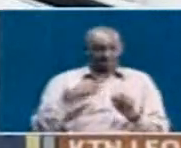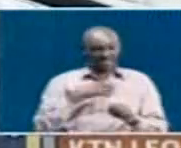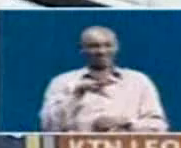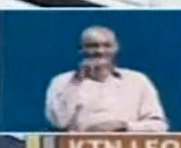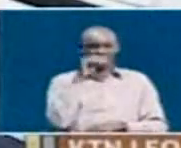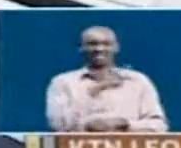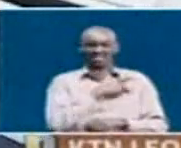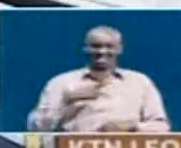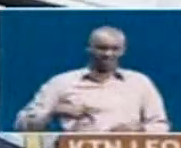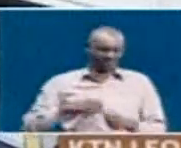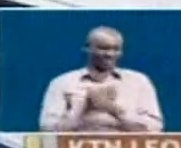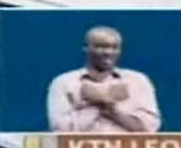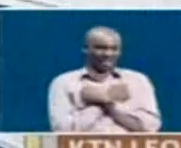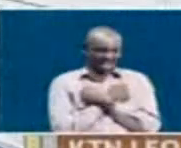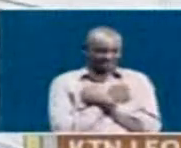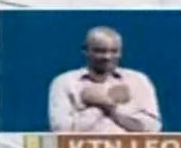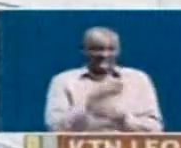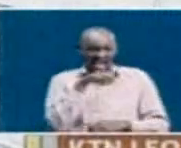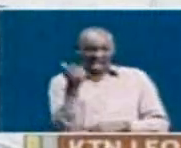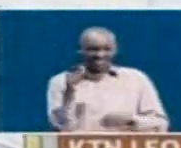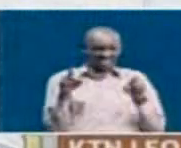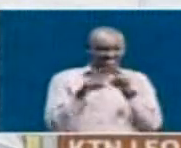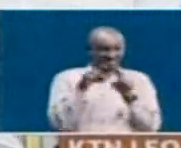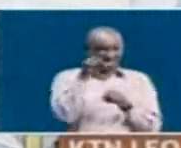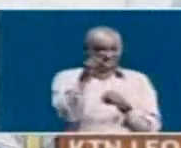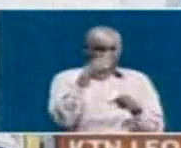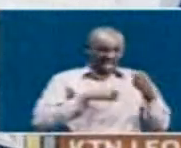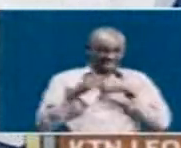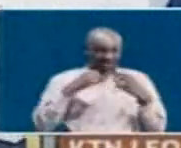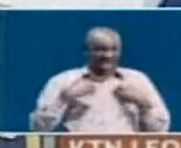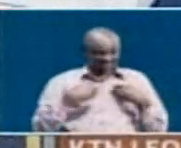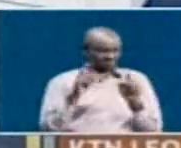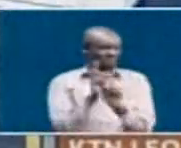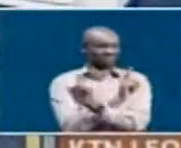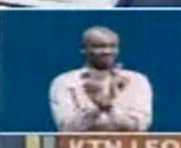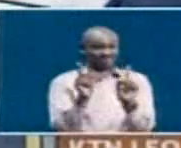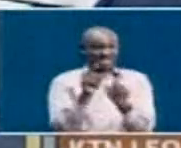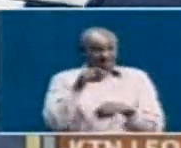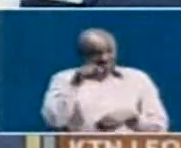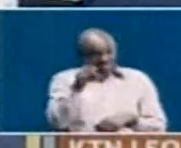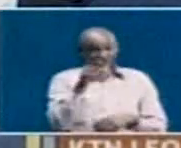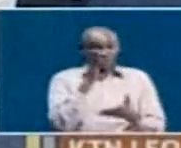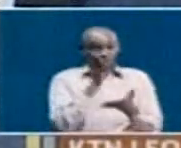Nimempata Mfalme wa Mapenzi amna mwingine ila ye.